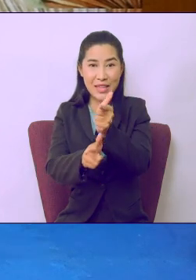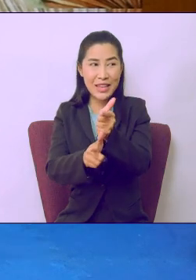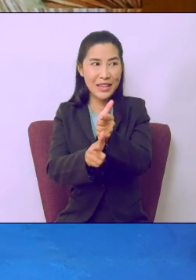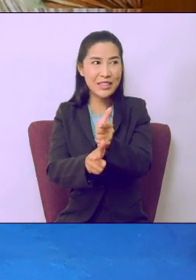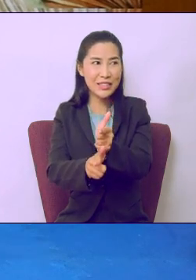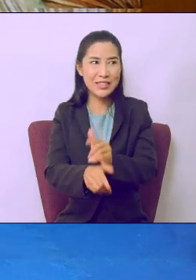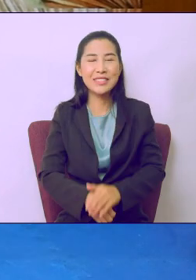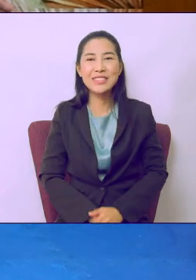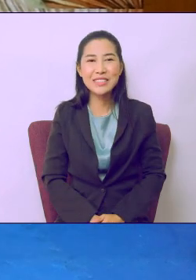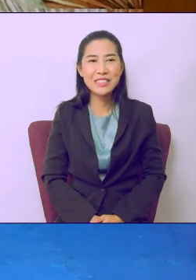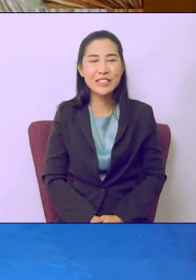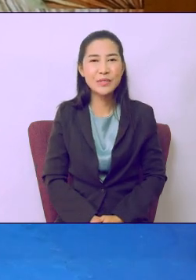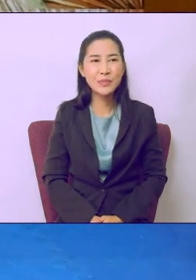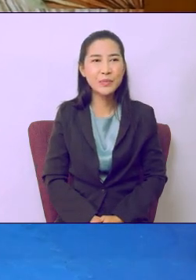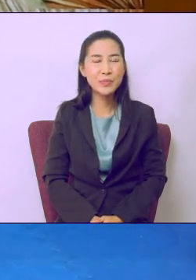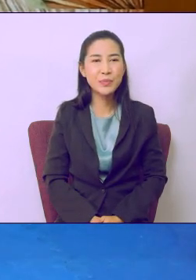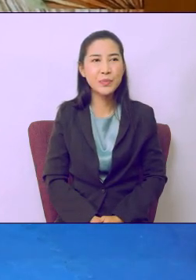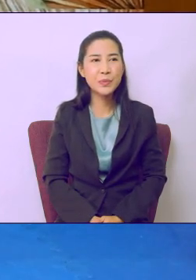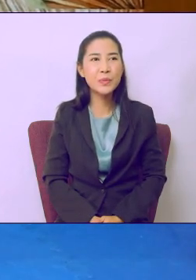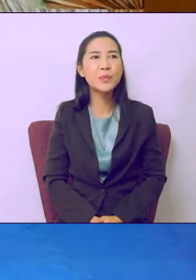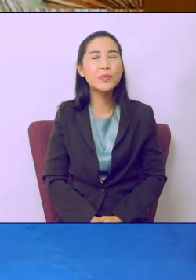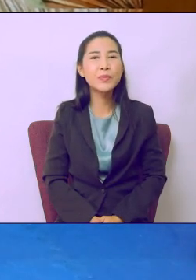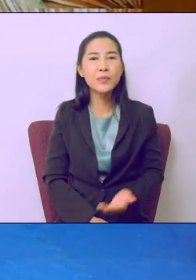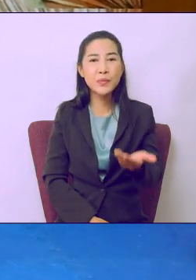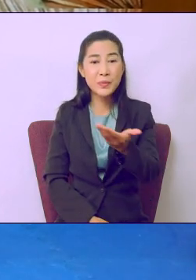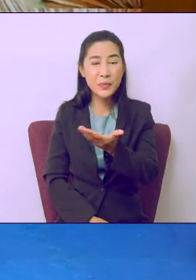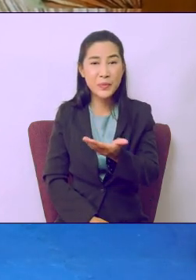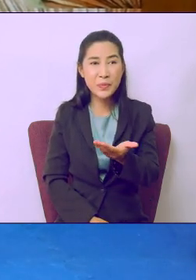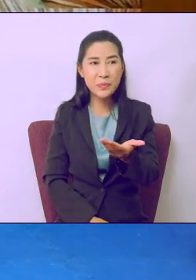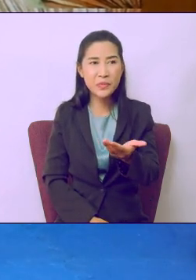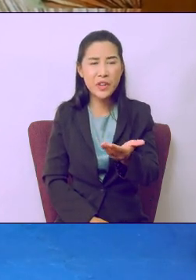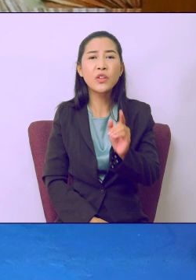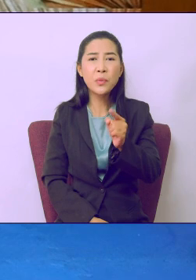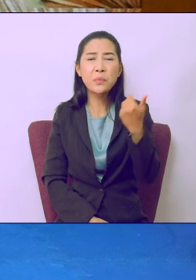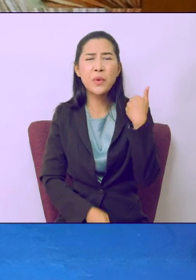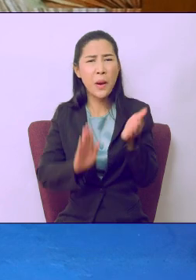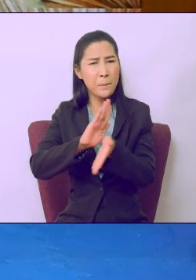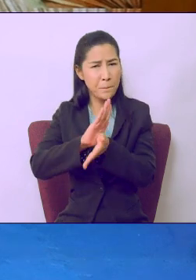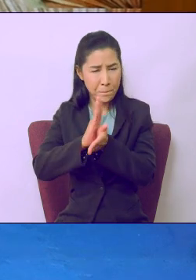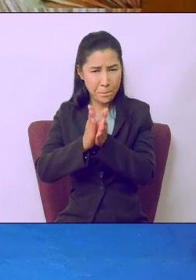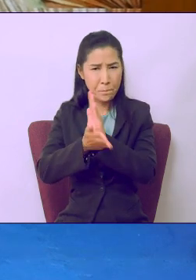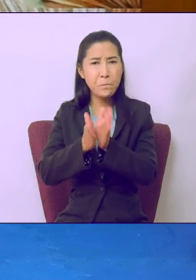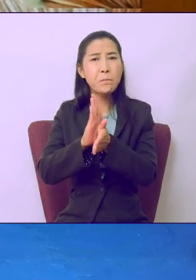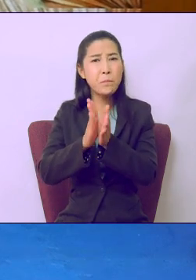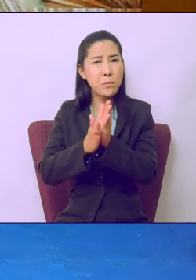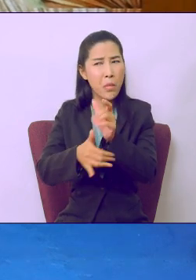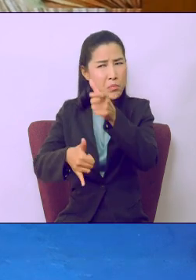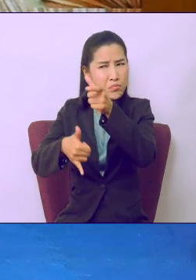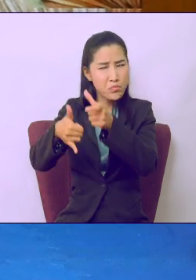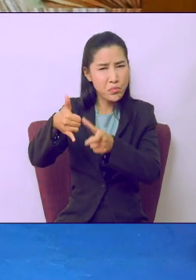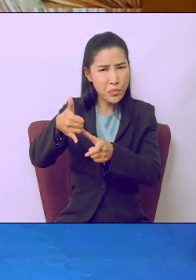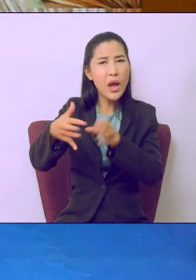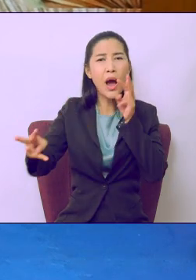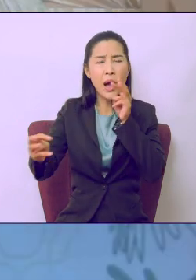ครับใน่าฝึกของเราอ่ะครับในท่าฝึกของเราเห็นมยครับว่าจะต้องมีการปรับเปลี่ยนนะครับให้ให้เหมาะสมไม่ใช่